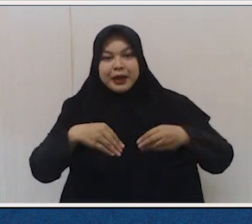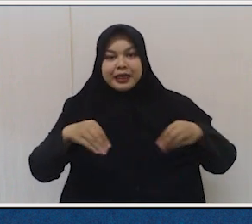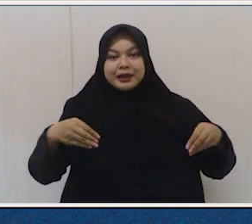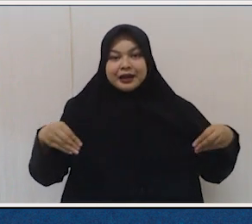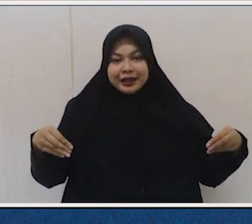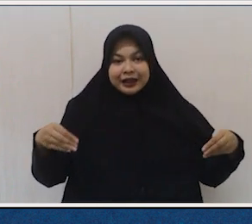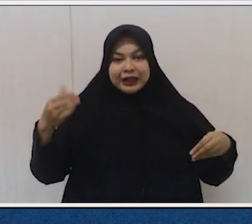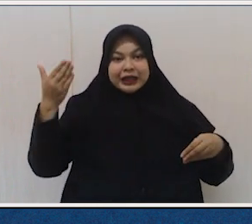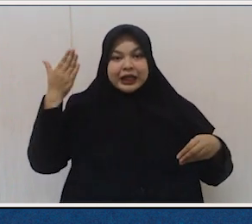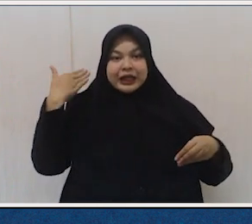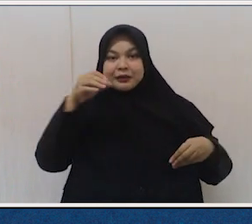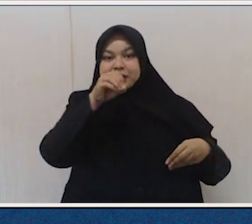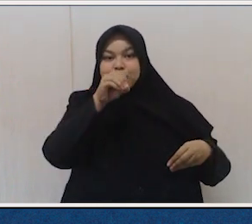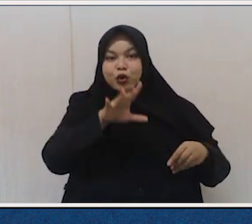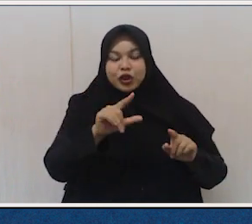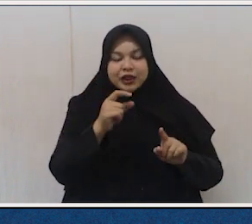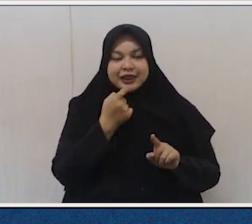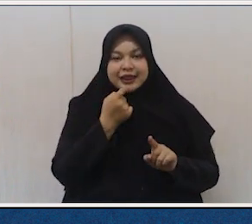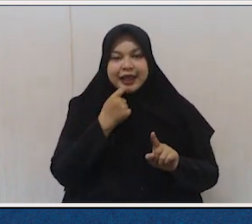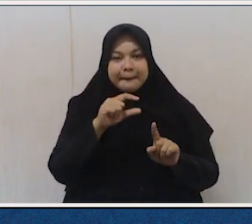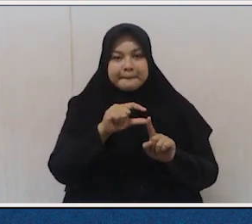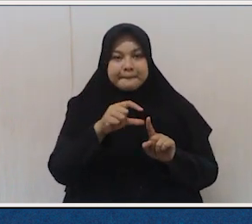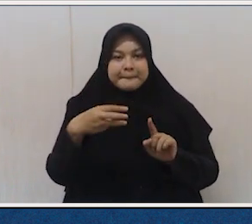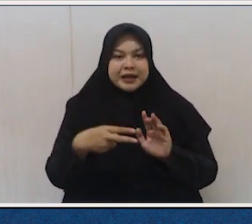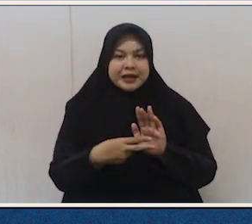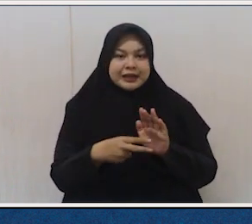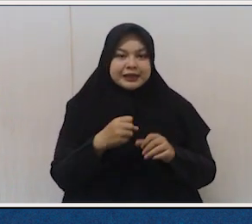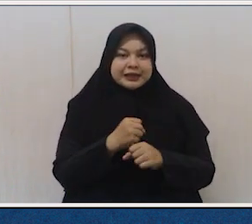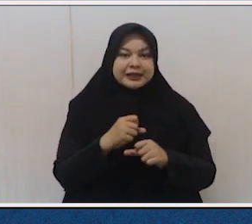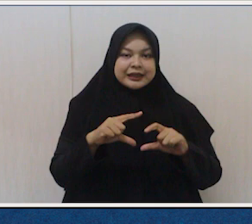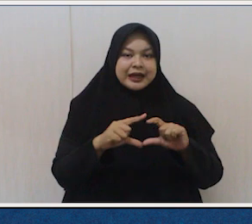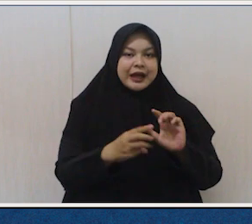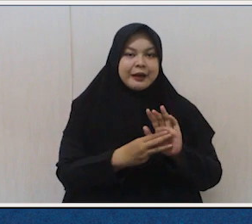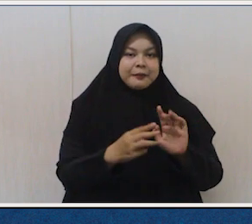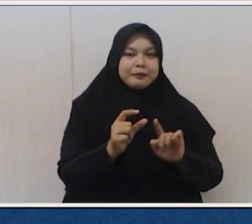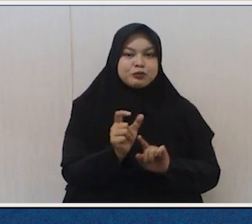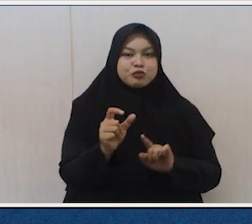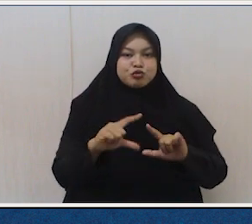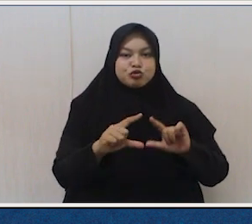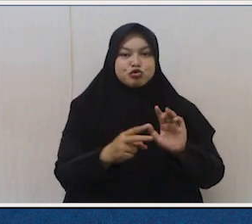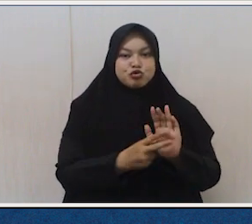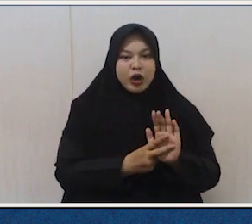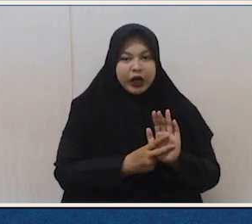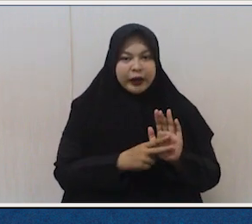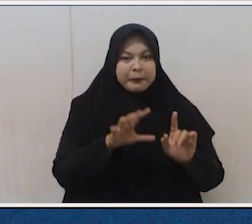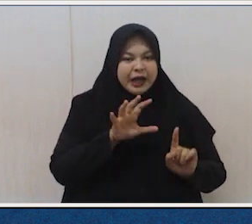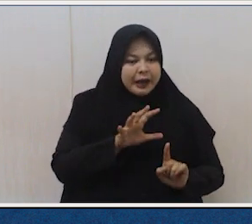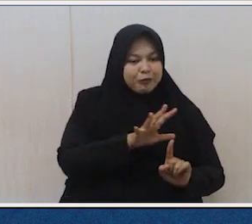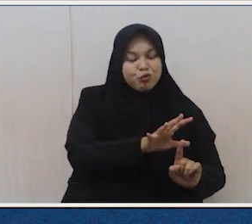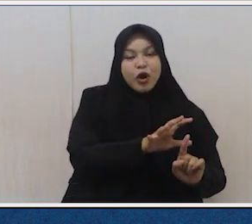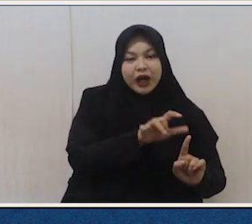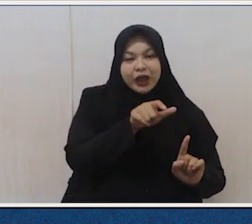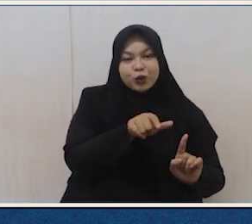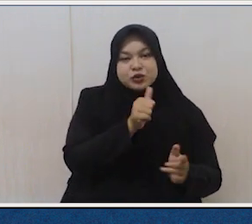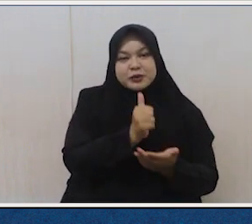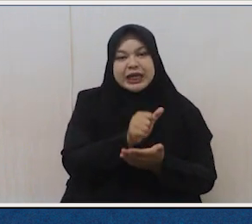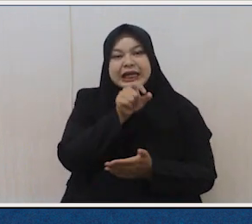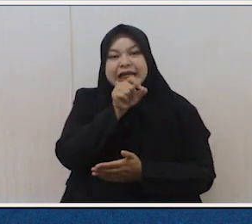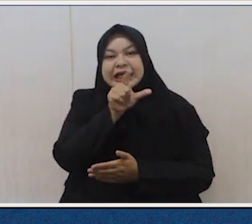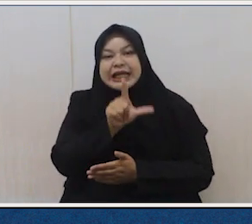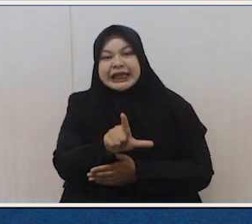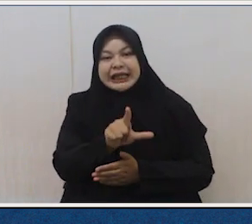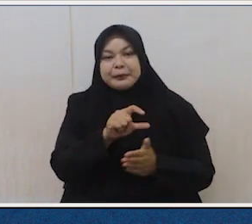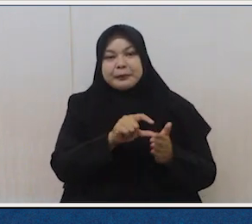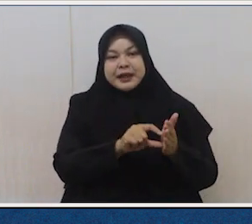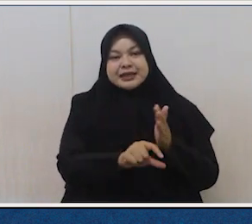soal Pengampuan Ya itu kan sebenarnya kritik besar terhadap eh apa terhadap pasal 433